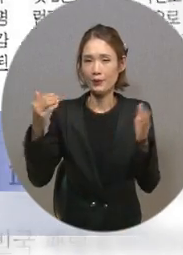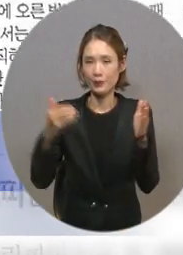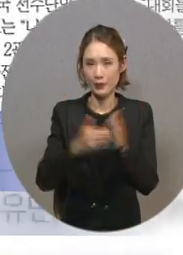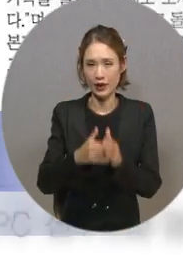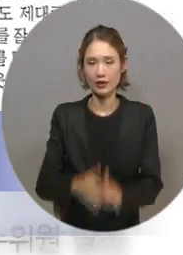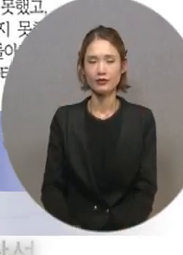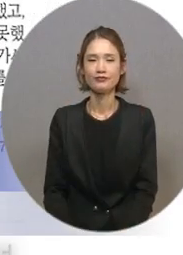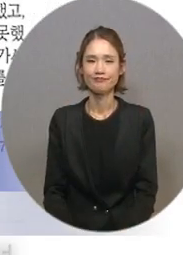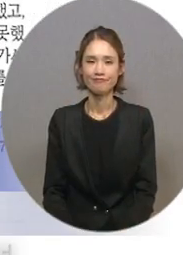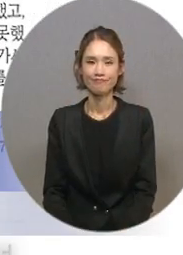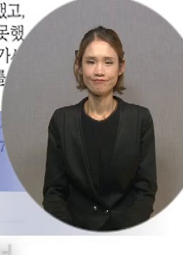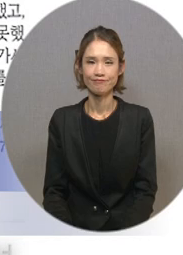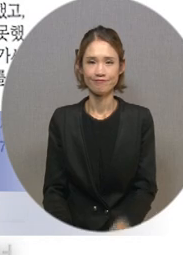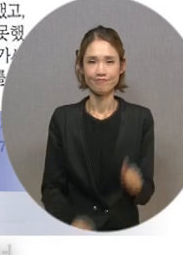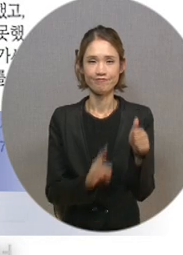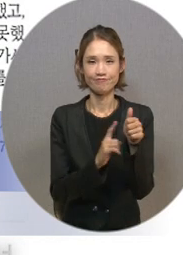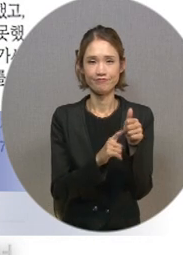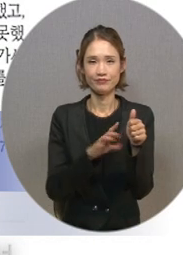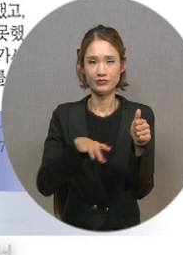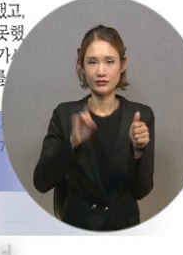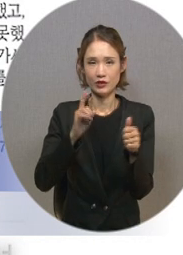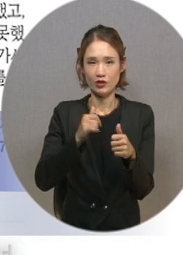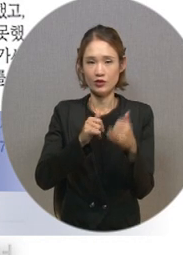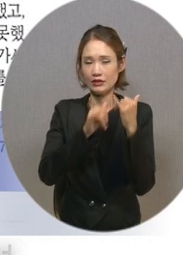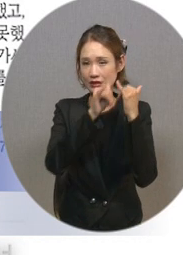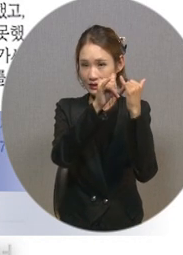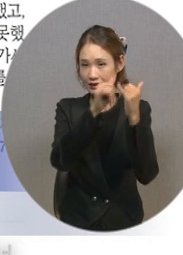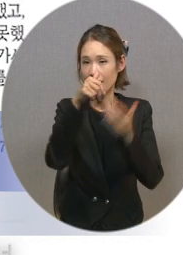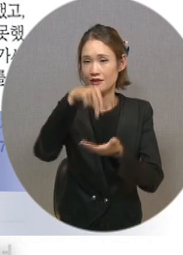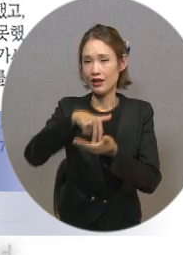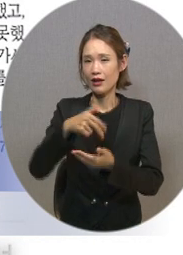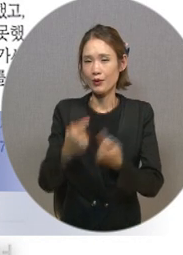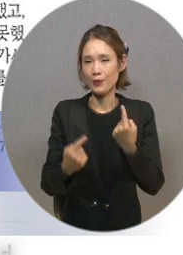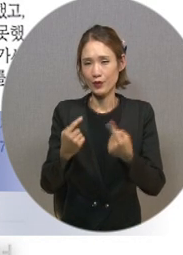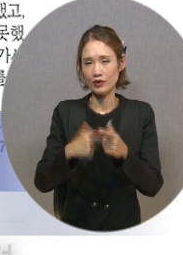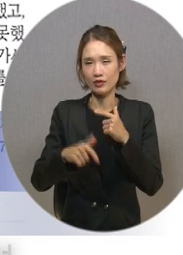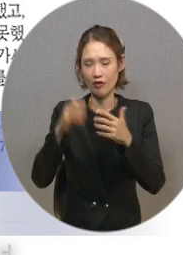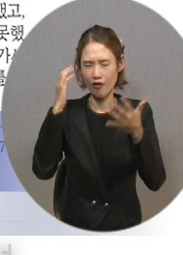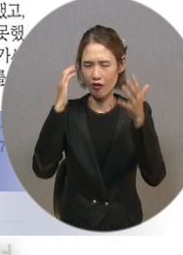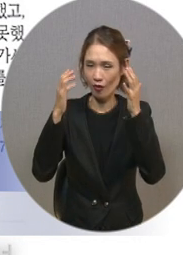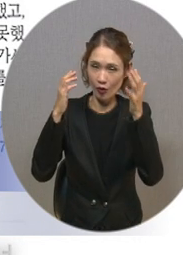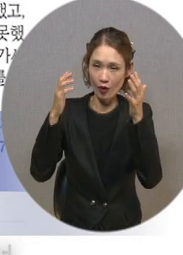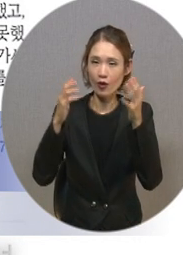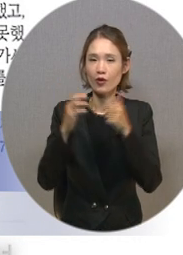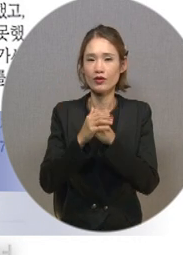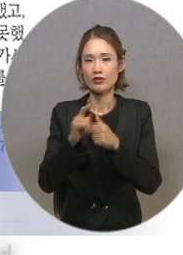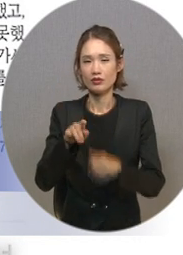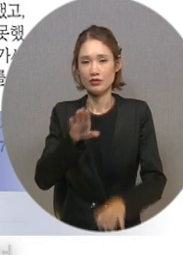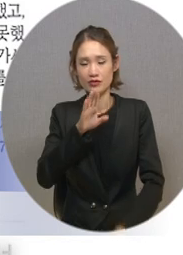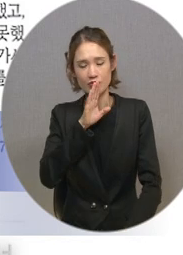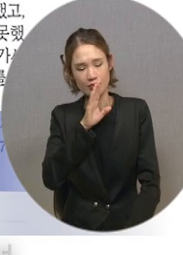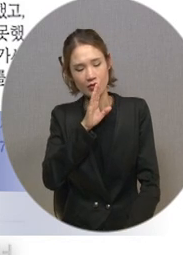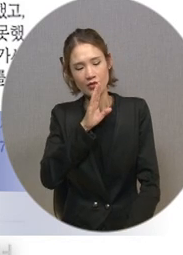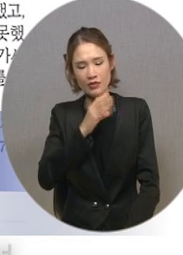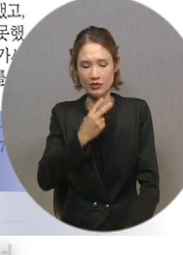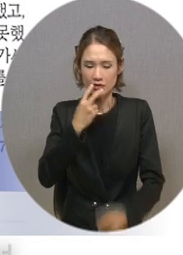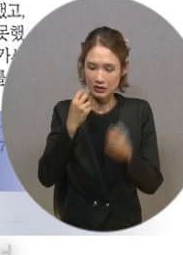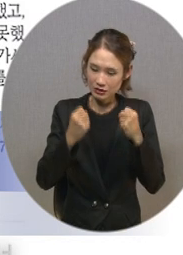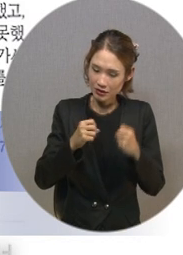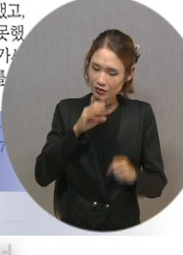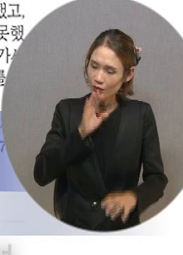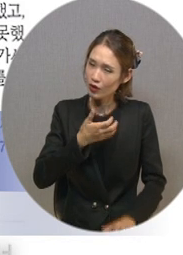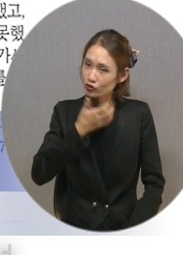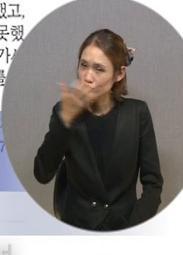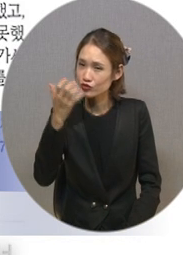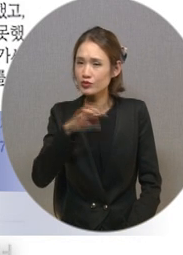했는데요 박 선수는 처음 시상대에 올랐을 때보다 더 정신이 없었고 이게 꿈인가 생시인가 하는 느낌이